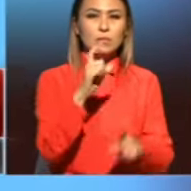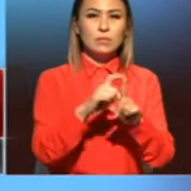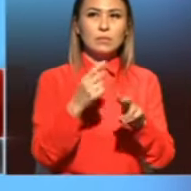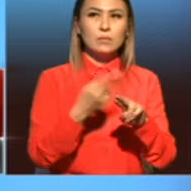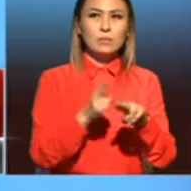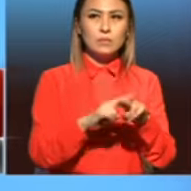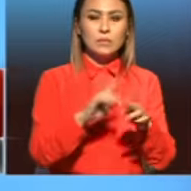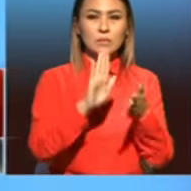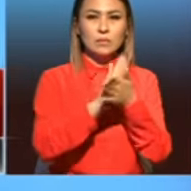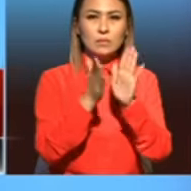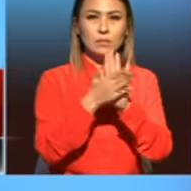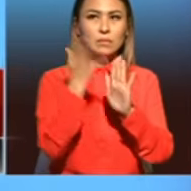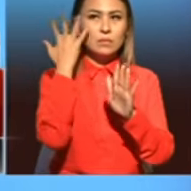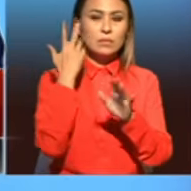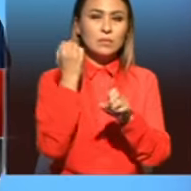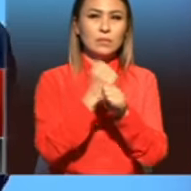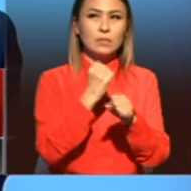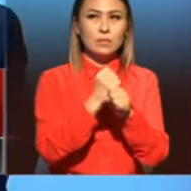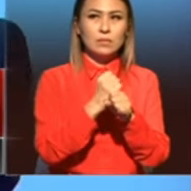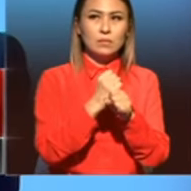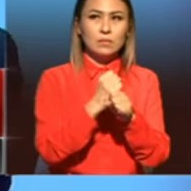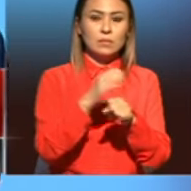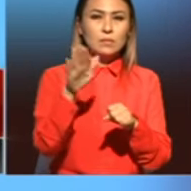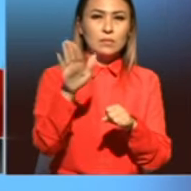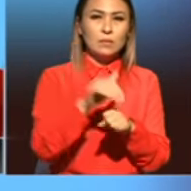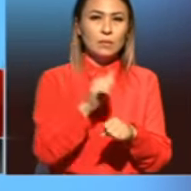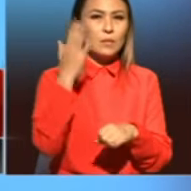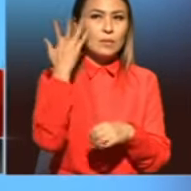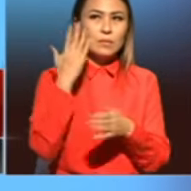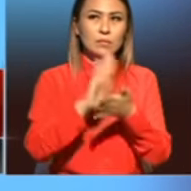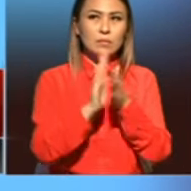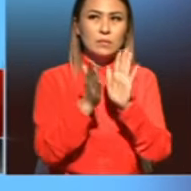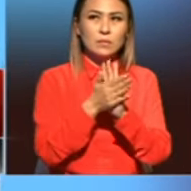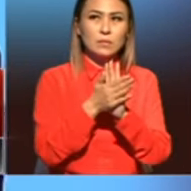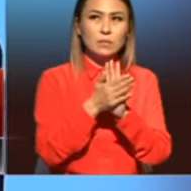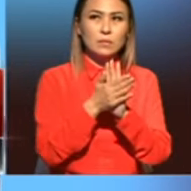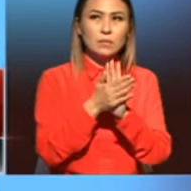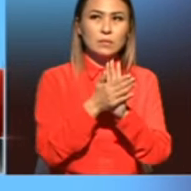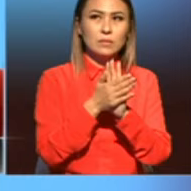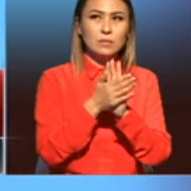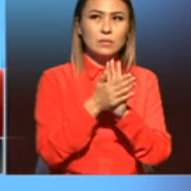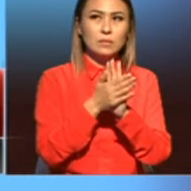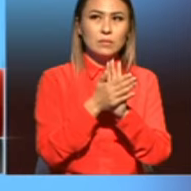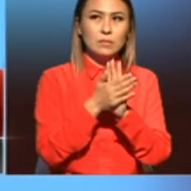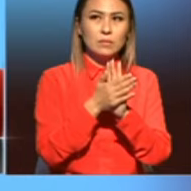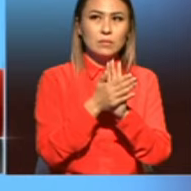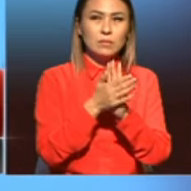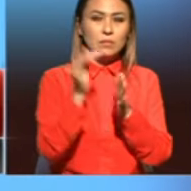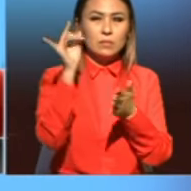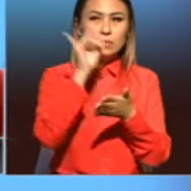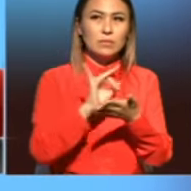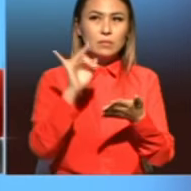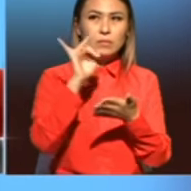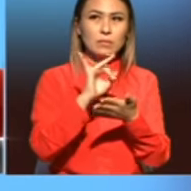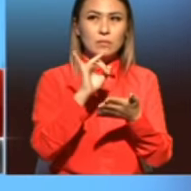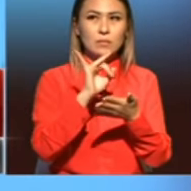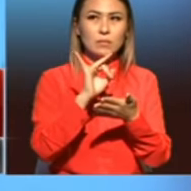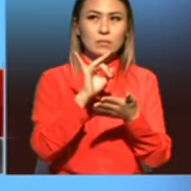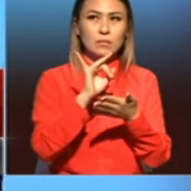Ол келісімшарт жасайды ғой, қарыз алушының міндетті түрде келісімшарт жасайды. Келісімшарт жасаған бізде негізінде мына тарихи солай